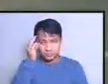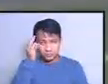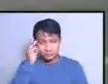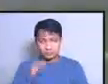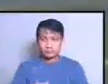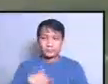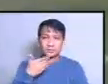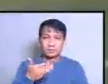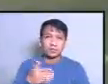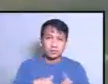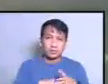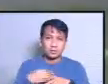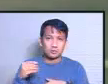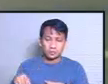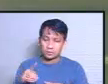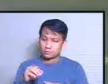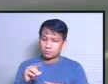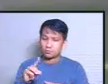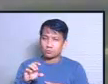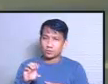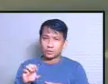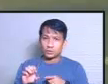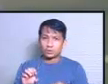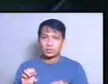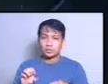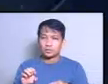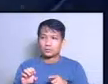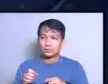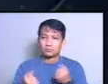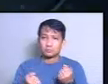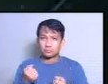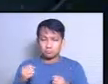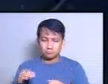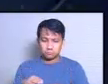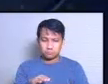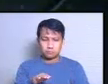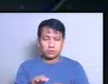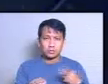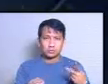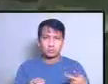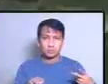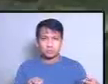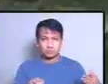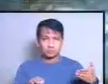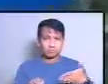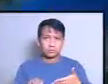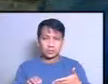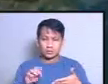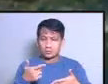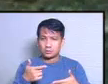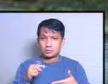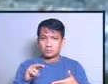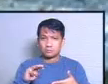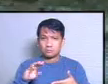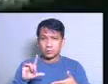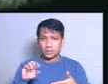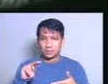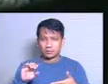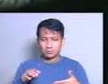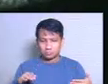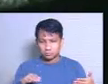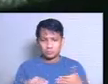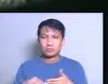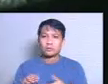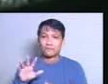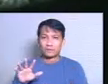Kalalabas lang ng opisina ng Dole NCR sa Ermita, Maynila ang kotseng ito nang tambangan ng dalawang lalaki sa General Malvar Street sa Balate, Maynila